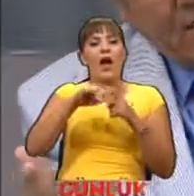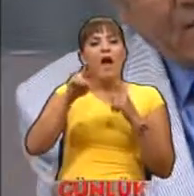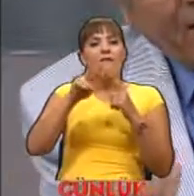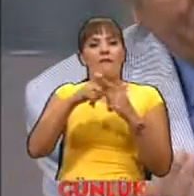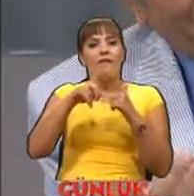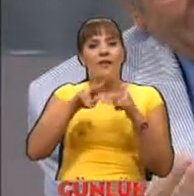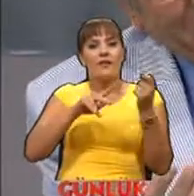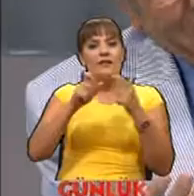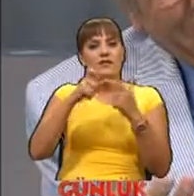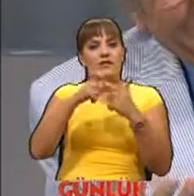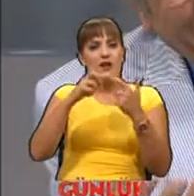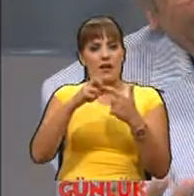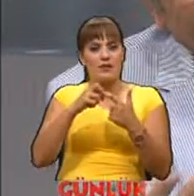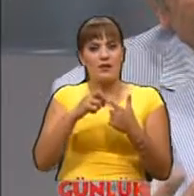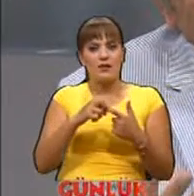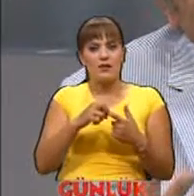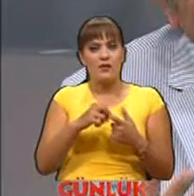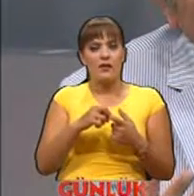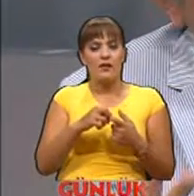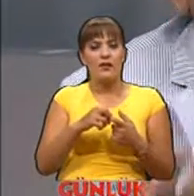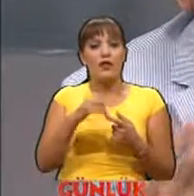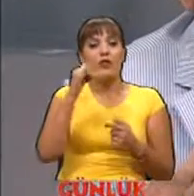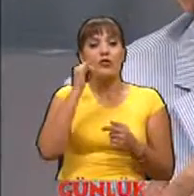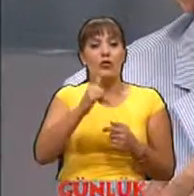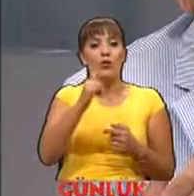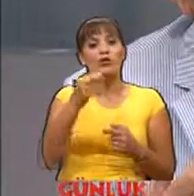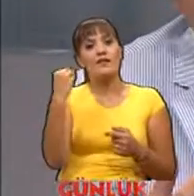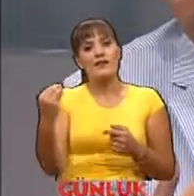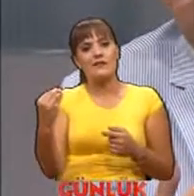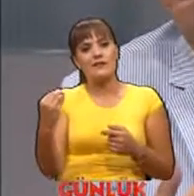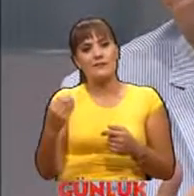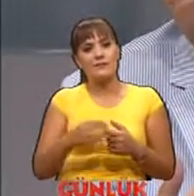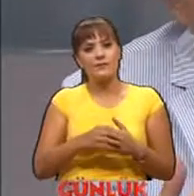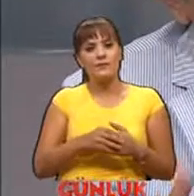Ehvenişer, dinleyicilerimiz bilsin. Evet. Kötülerin iyisi. Evet.